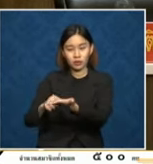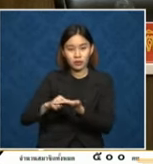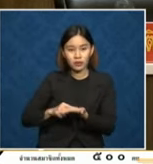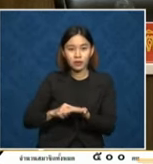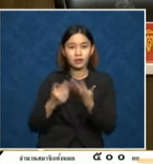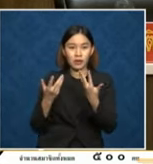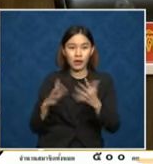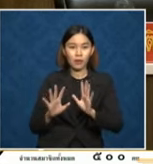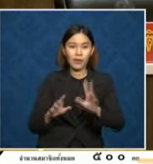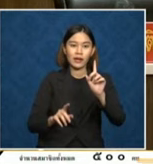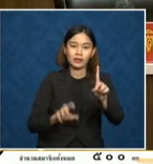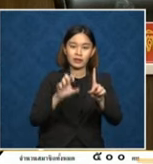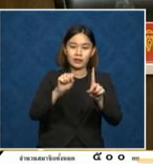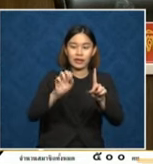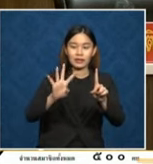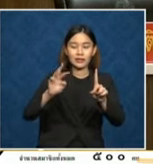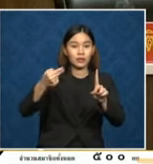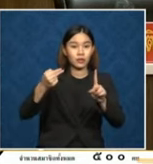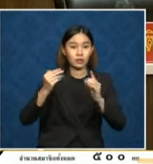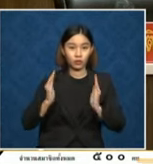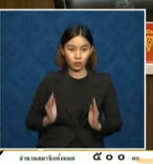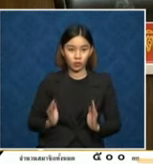แล้วจำนวน 140,000 กว่าราย